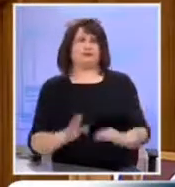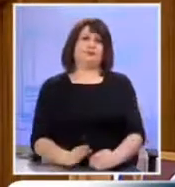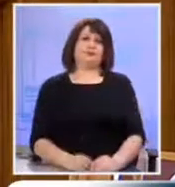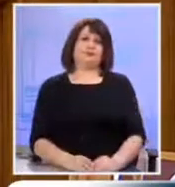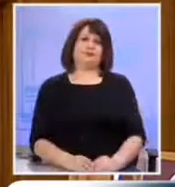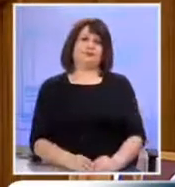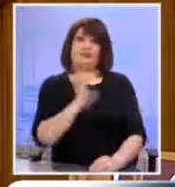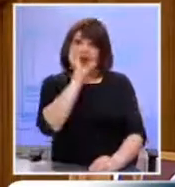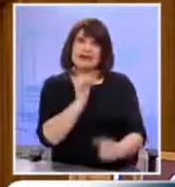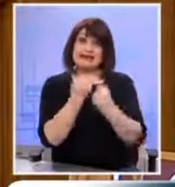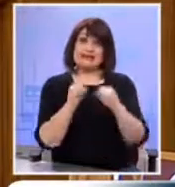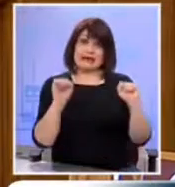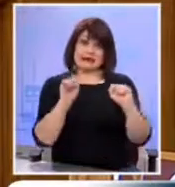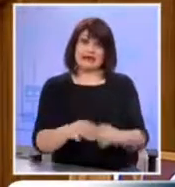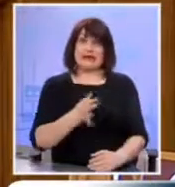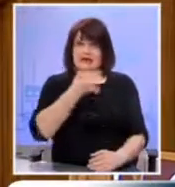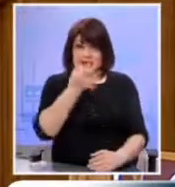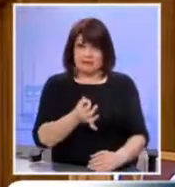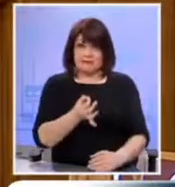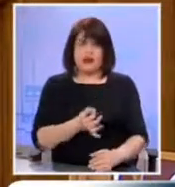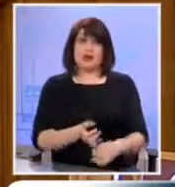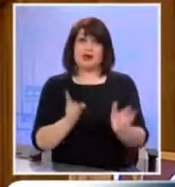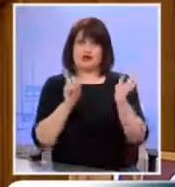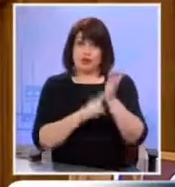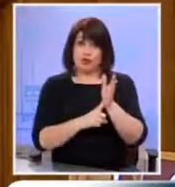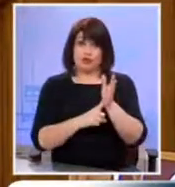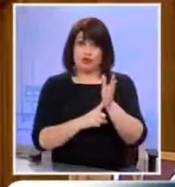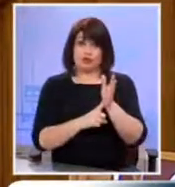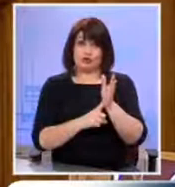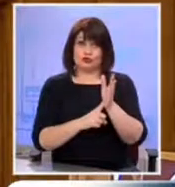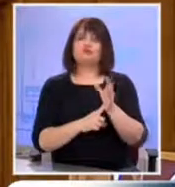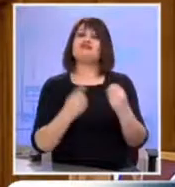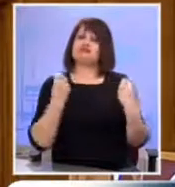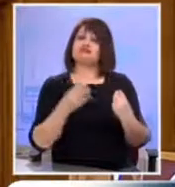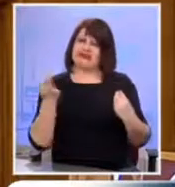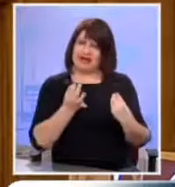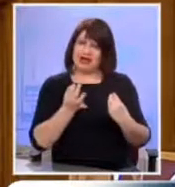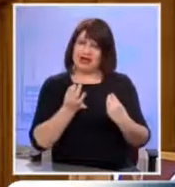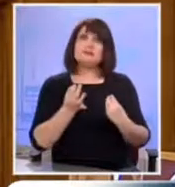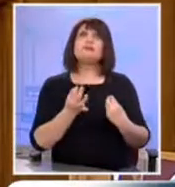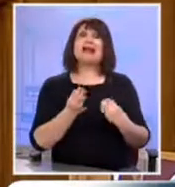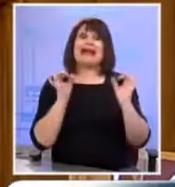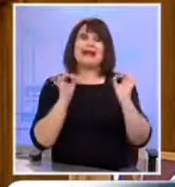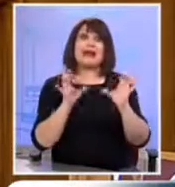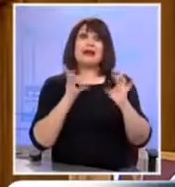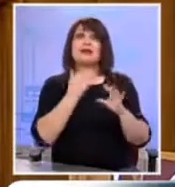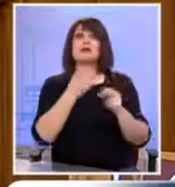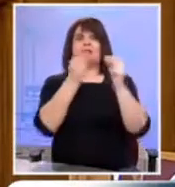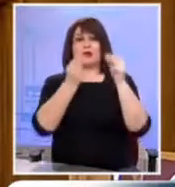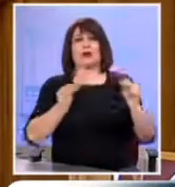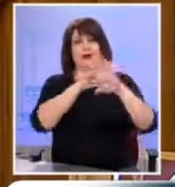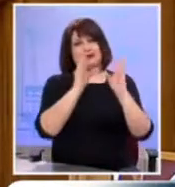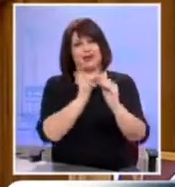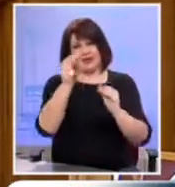Από την αρχική ομιλία μου είπα ότι κανένας νόμος, όσο άρτιος κι αν είναι, δεν μπορεί να λύσει όλα